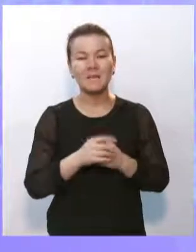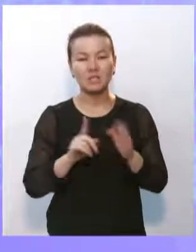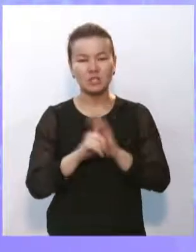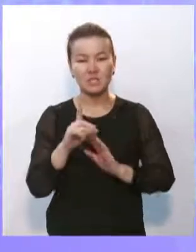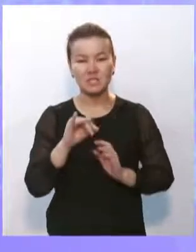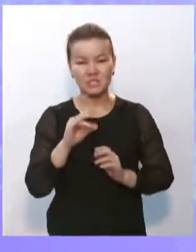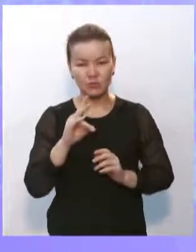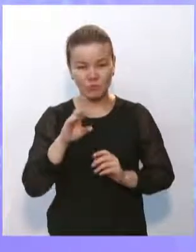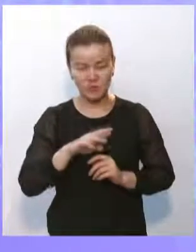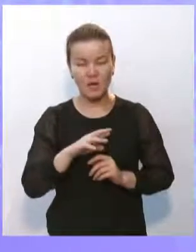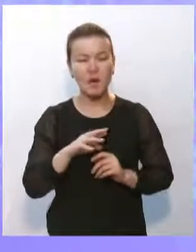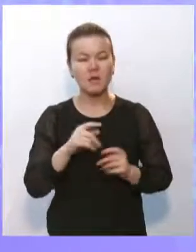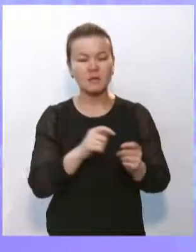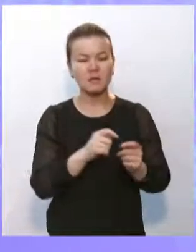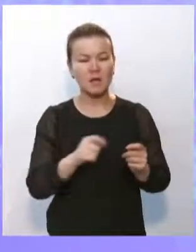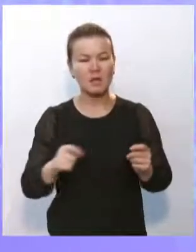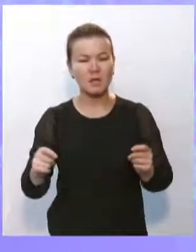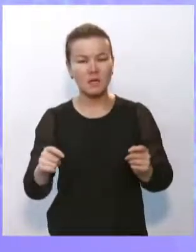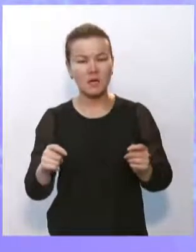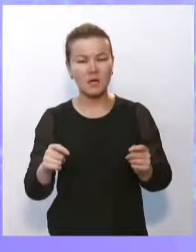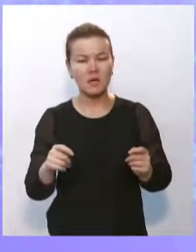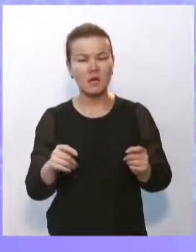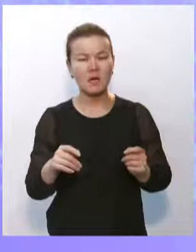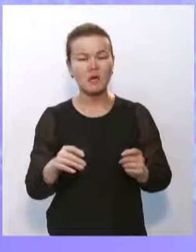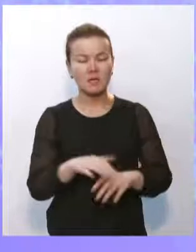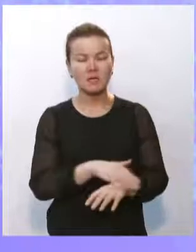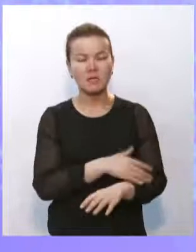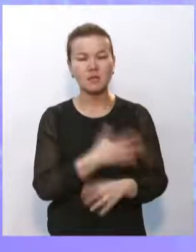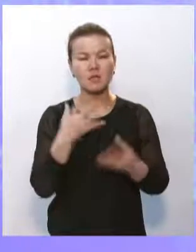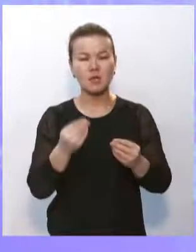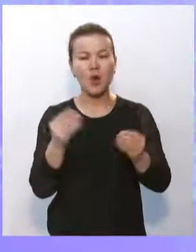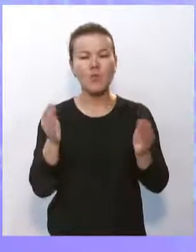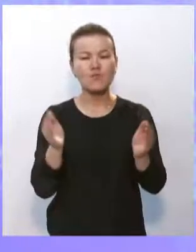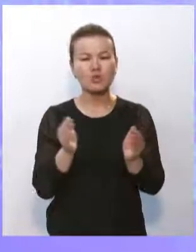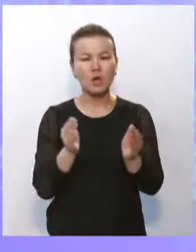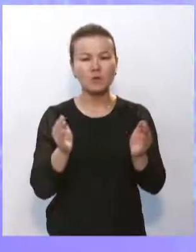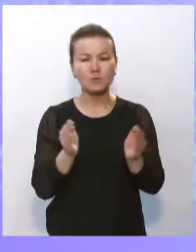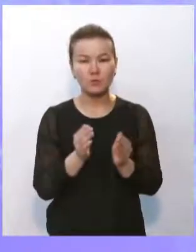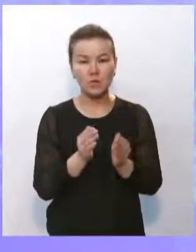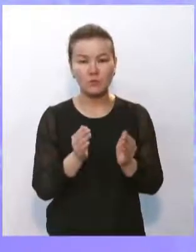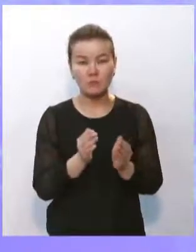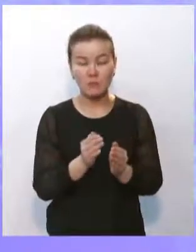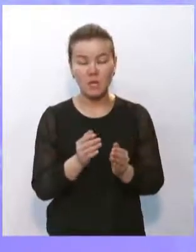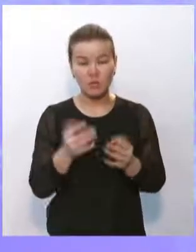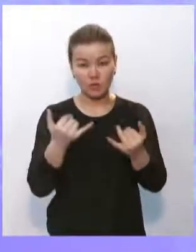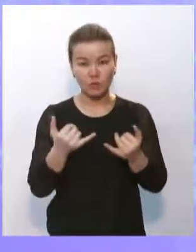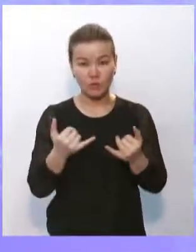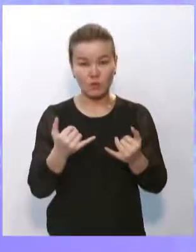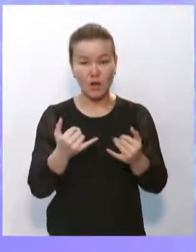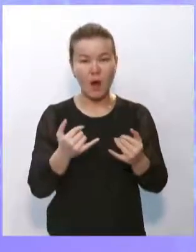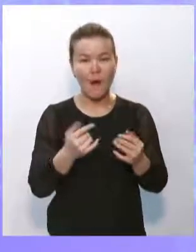долгота дня все уменьшалась и уменьшалась и сегодня продолжительность дня